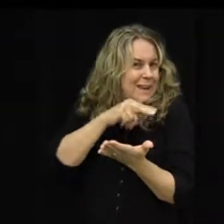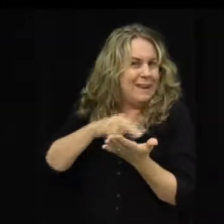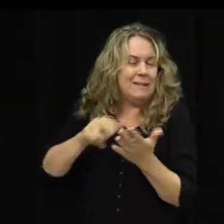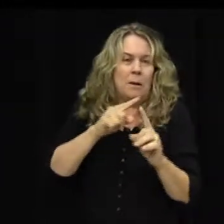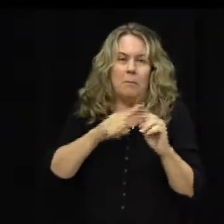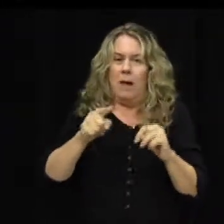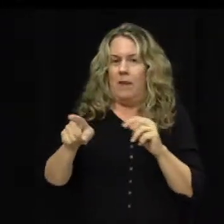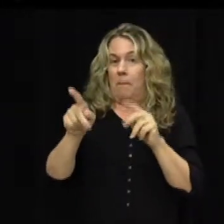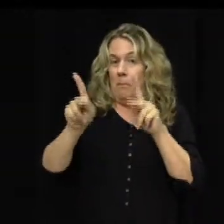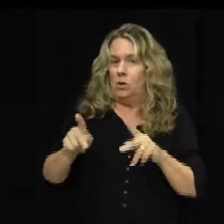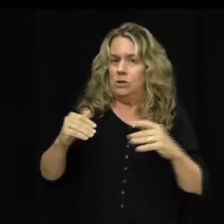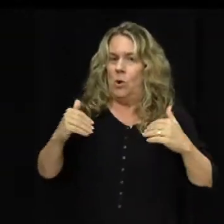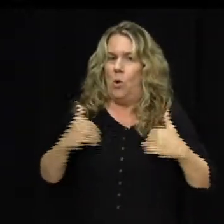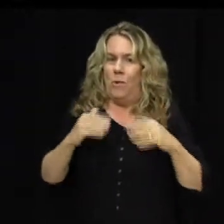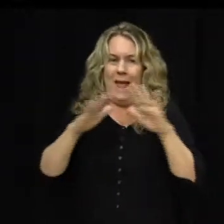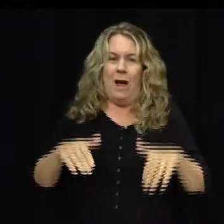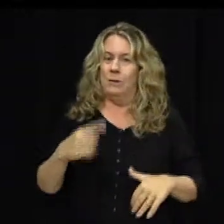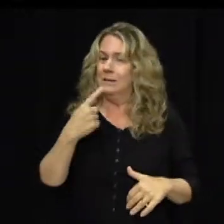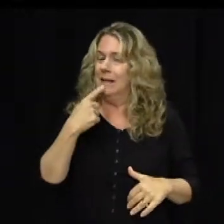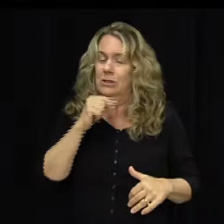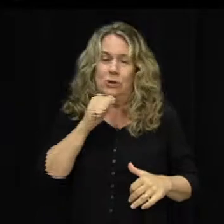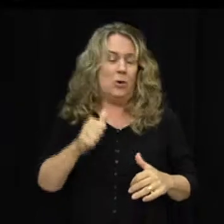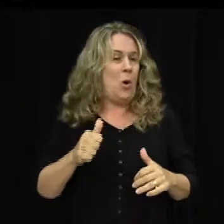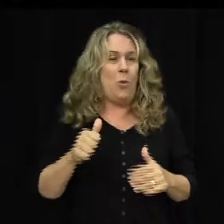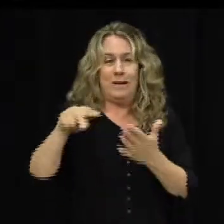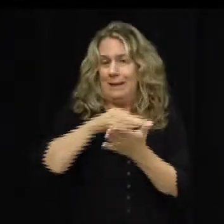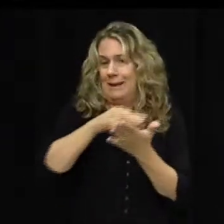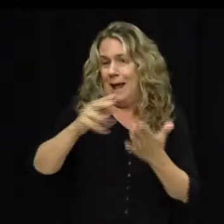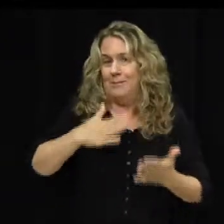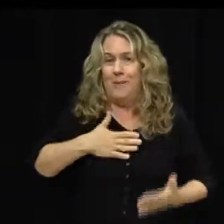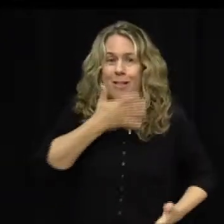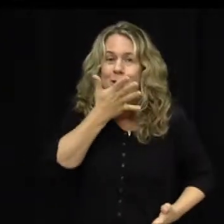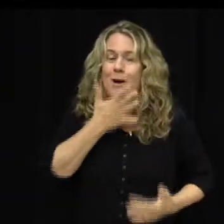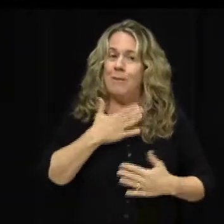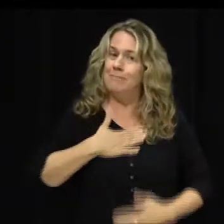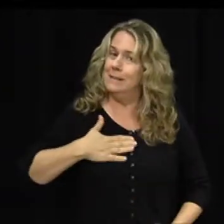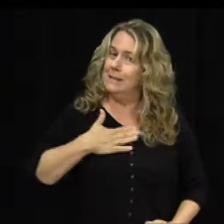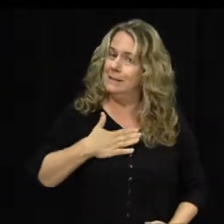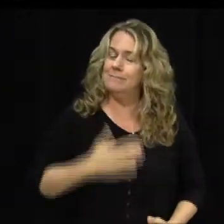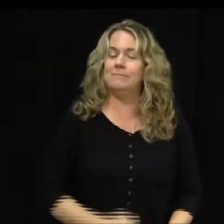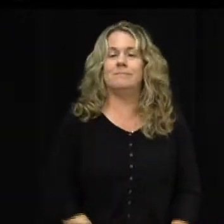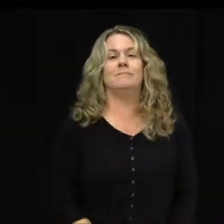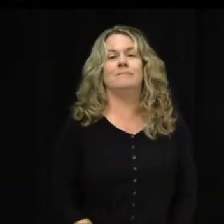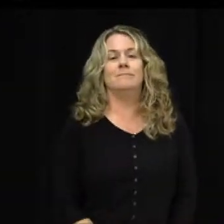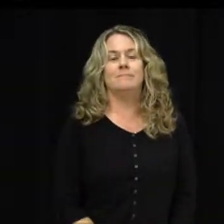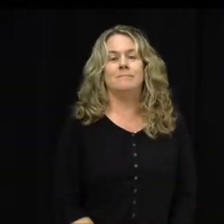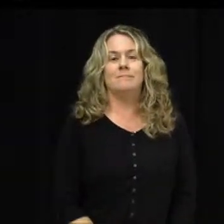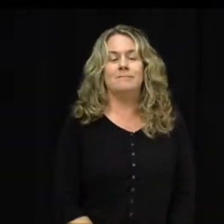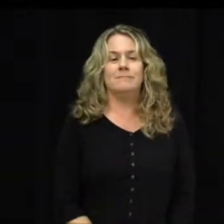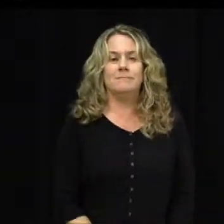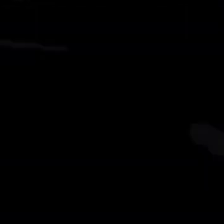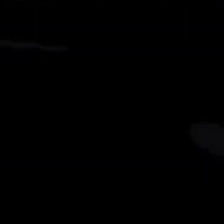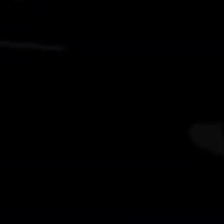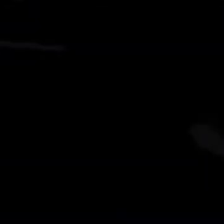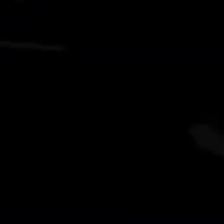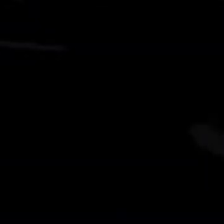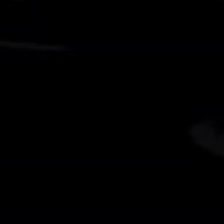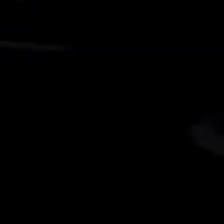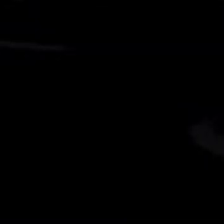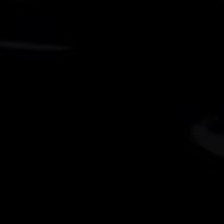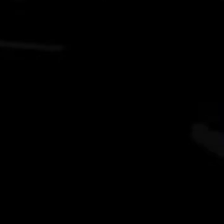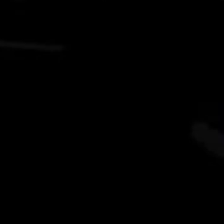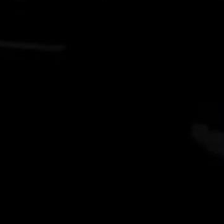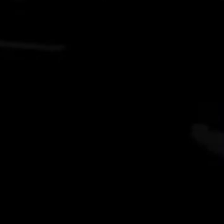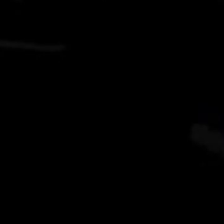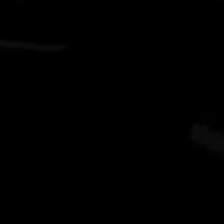was that kids don't dance on his lawn. 낮에는 따사로운 인간적인 여자 커피 한 잔에